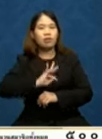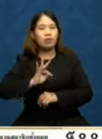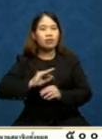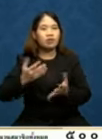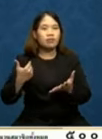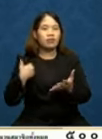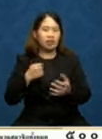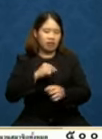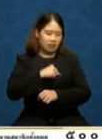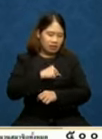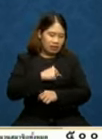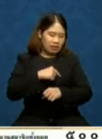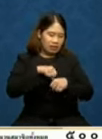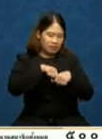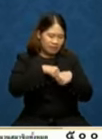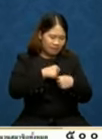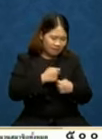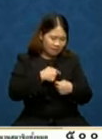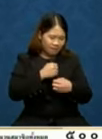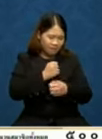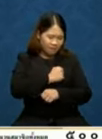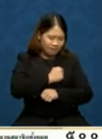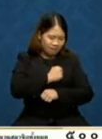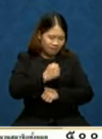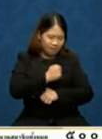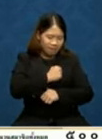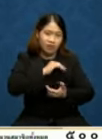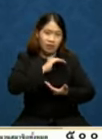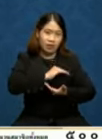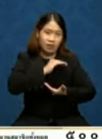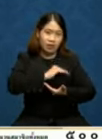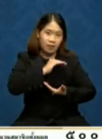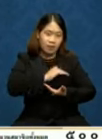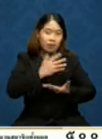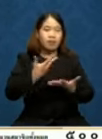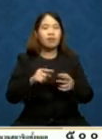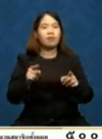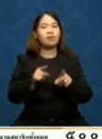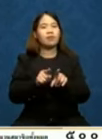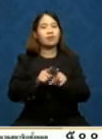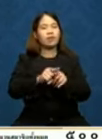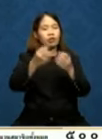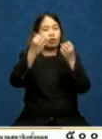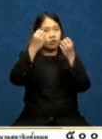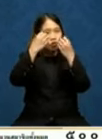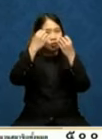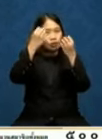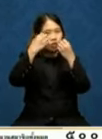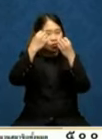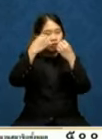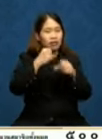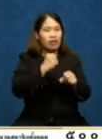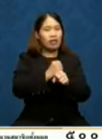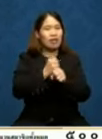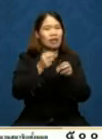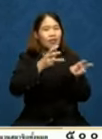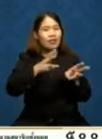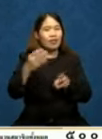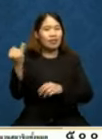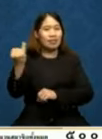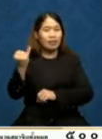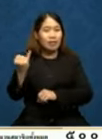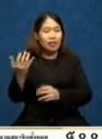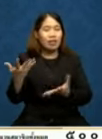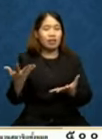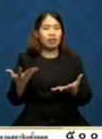ในใจท้ายที่สุดก็กลับกลายเป็นการสั่งสอนที่หล่อหลอมให้เกิดการสืบทอดผลิตผลที่เป็นพิษต่อสังคมท